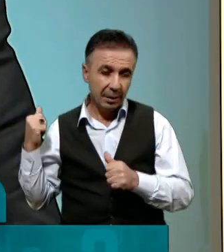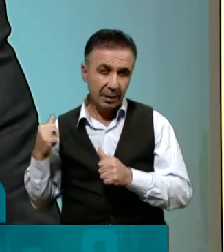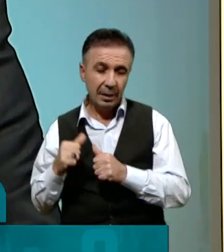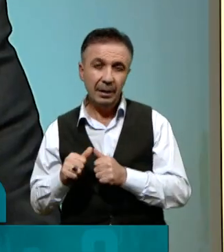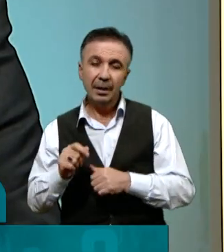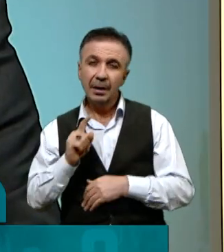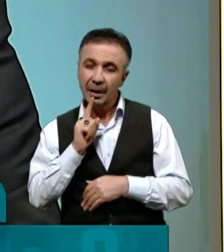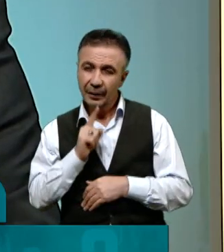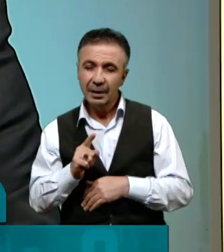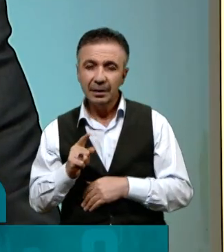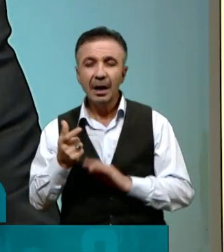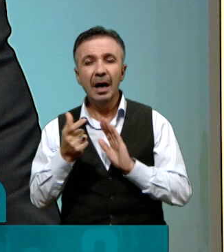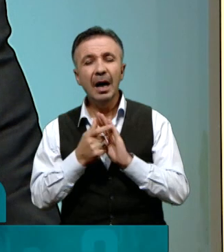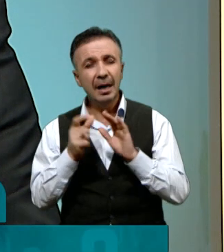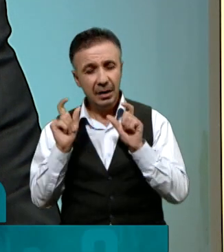Ayet-el Kürsi'den